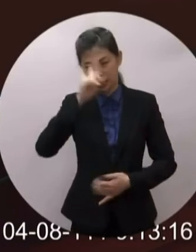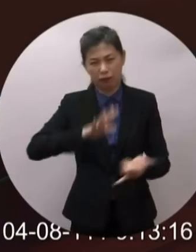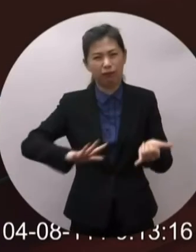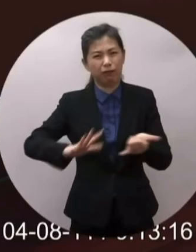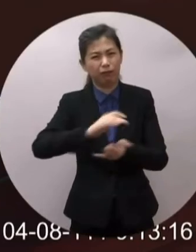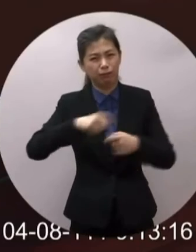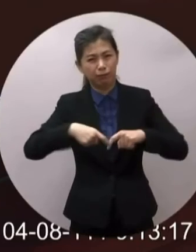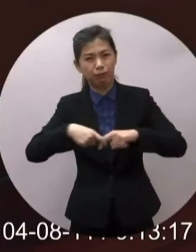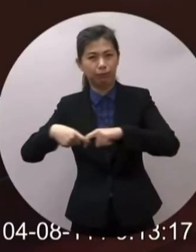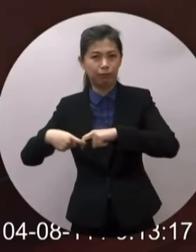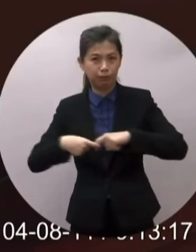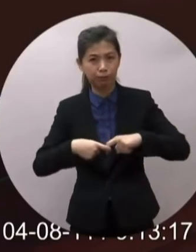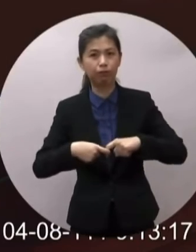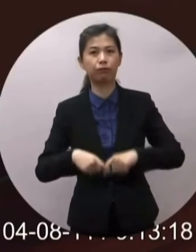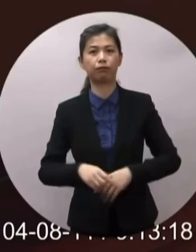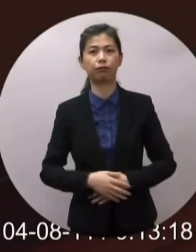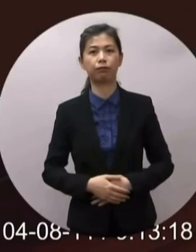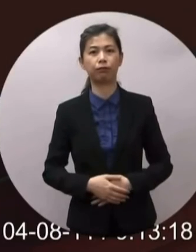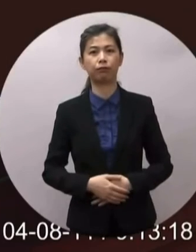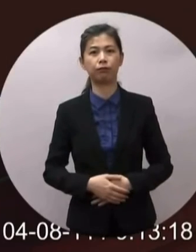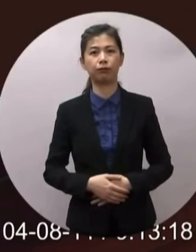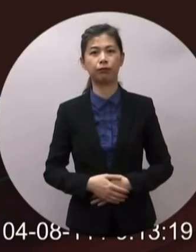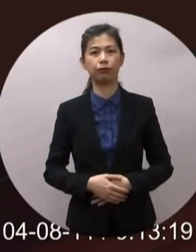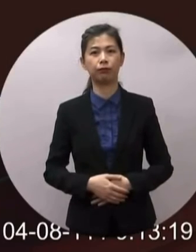来做好防疫吧。以上。